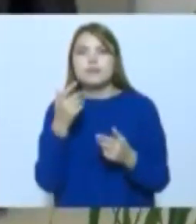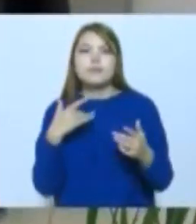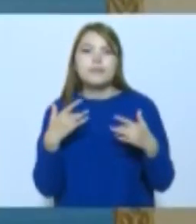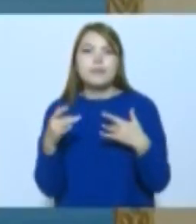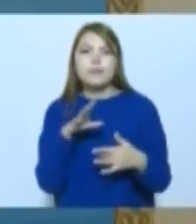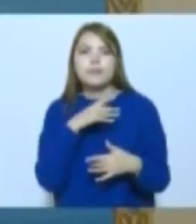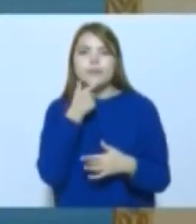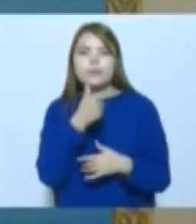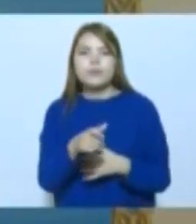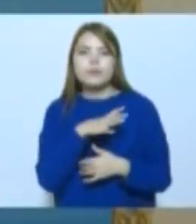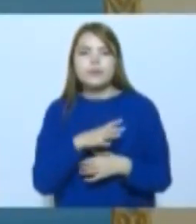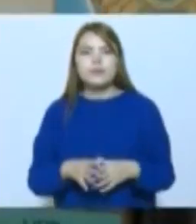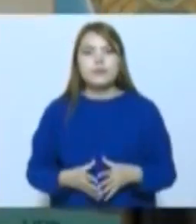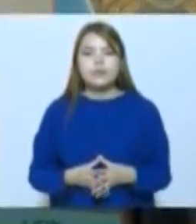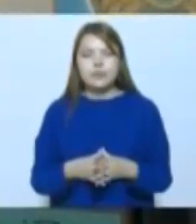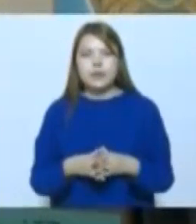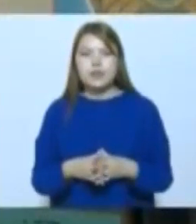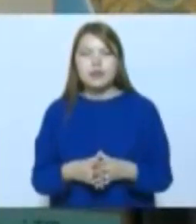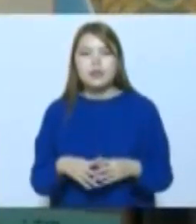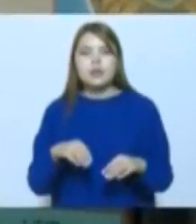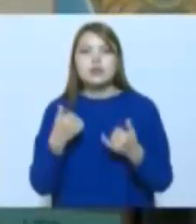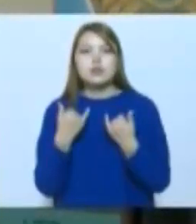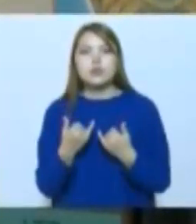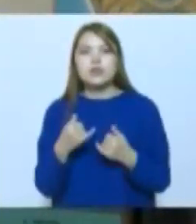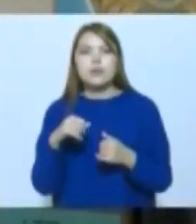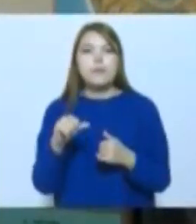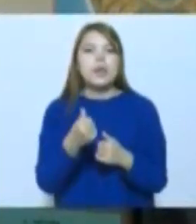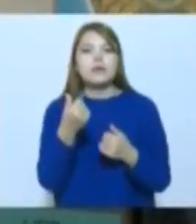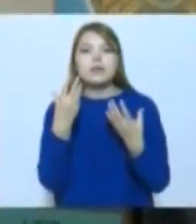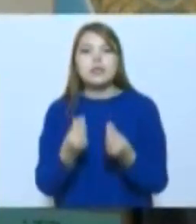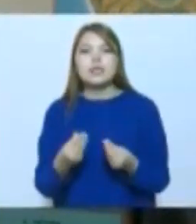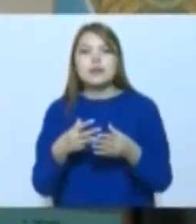тамашалады. Бүгін енді көктемнің алғашқы мерекесі,